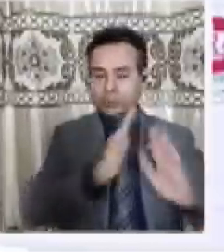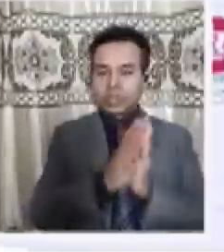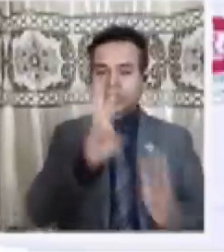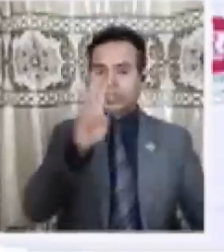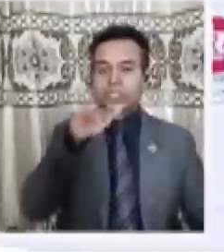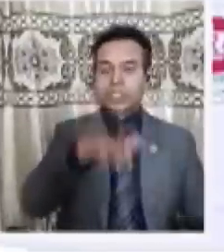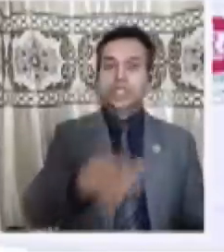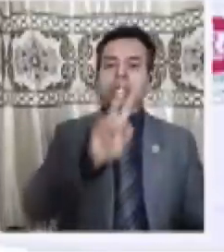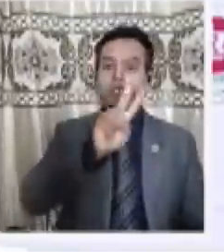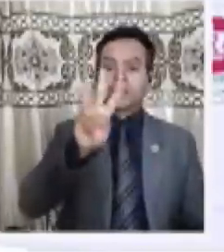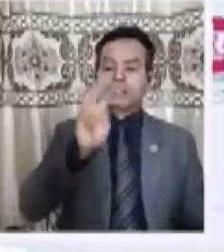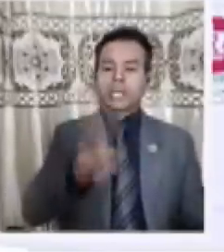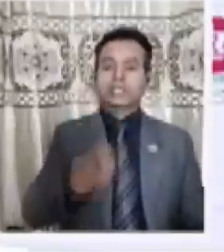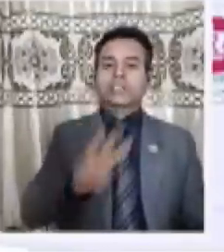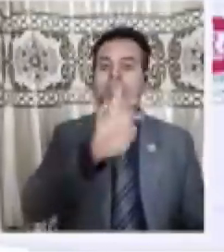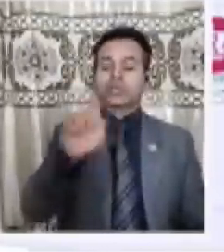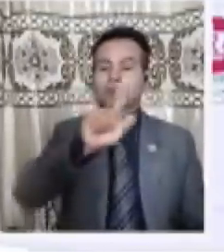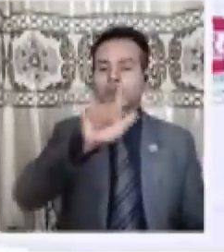3,23,475 জন। বর্তমানে কোয়ারেন্টাইনে আছেন